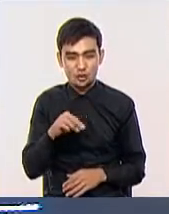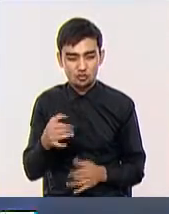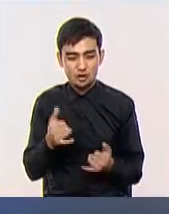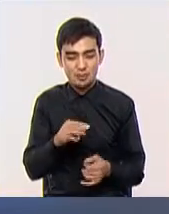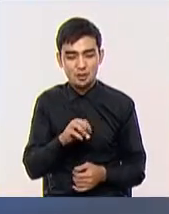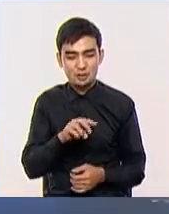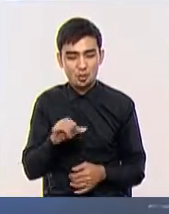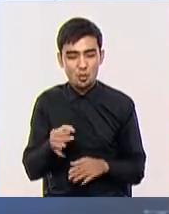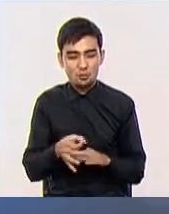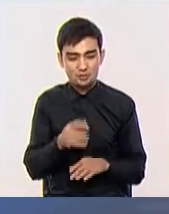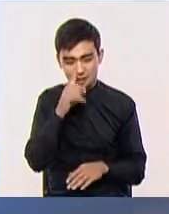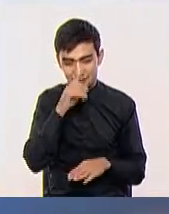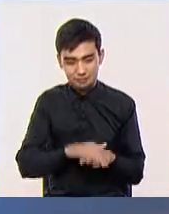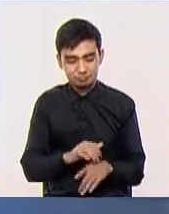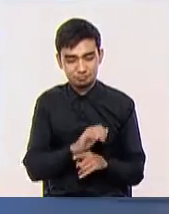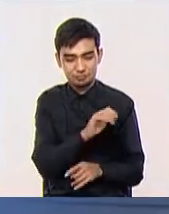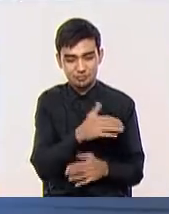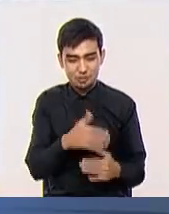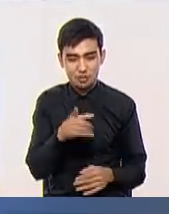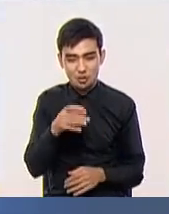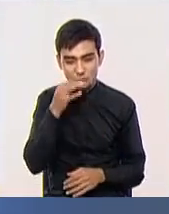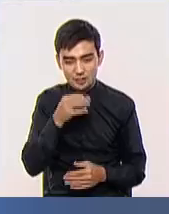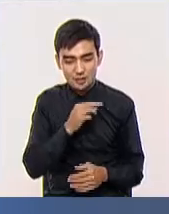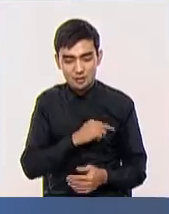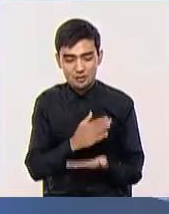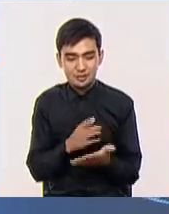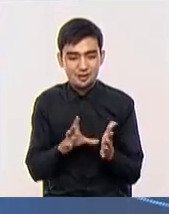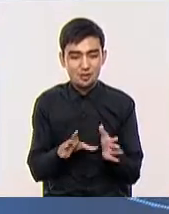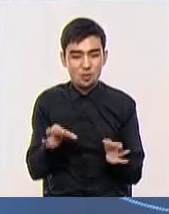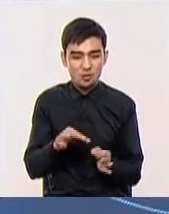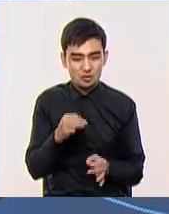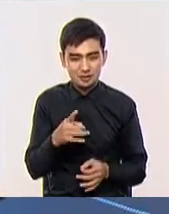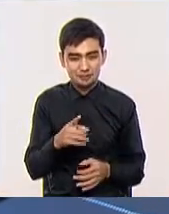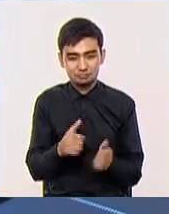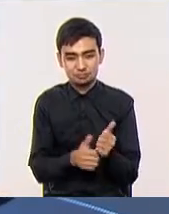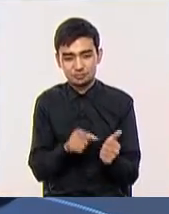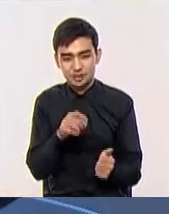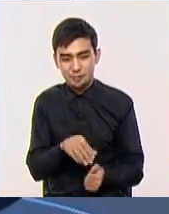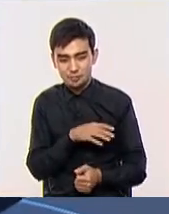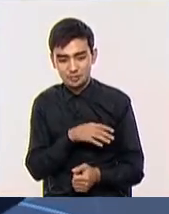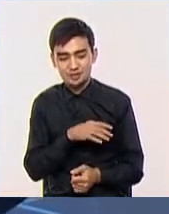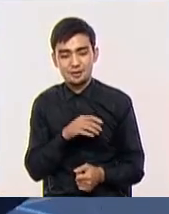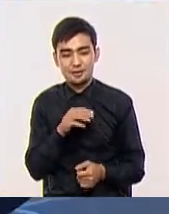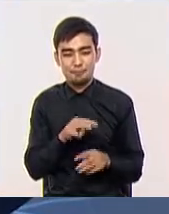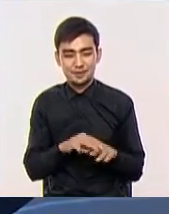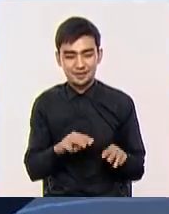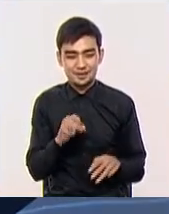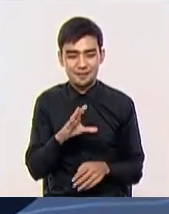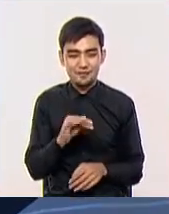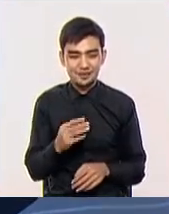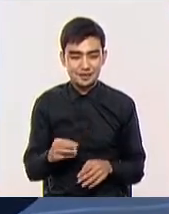что касается мирза галиева то у него есть опыт работы в энергетике он был заместителем министра это отрасли а также вице-министром